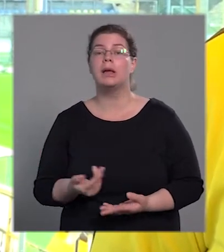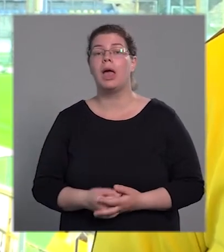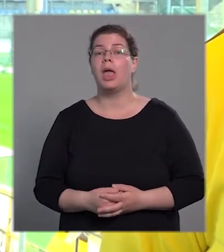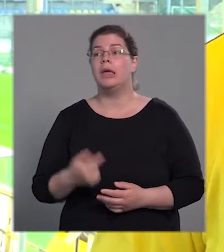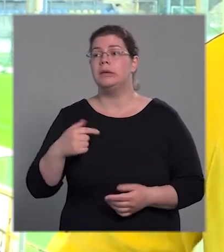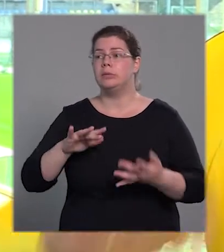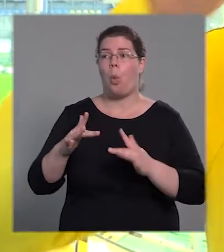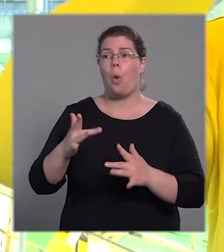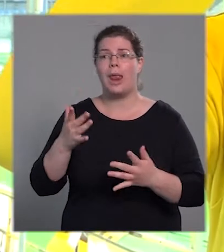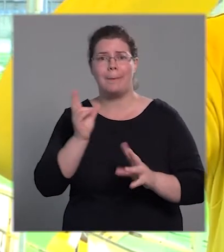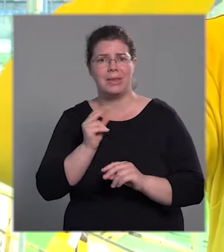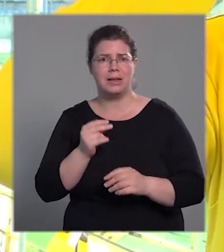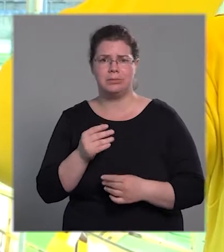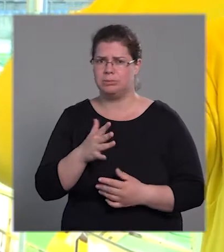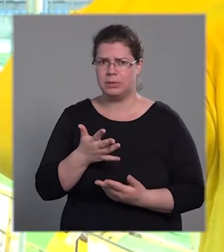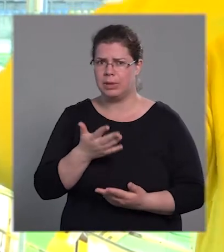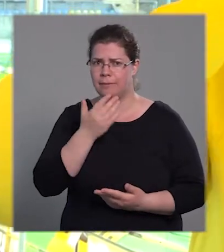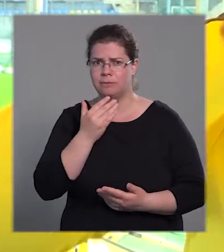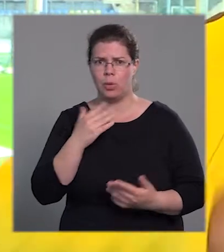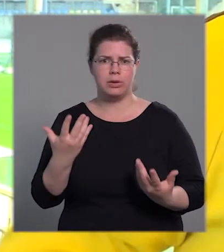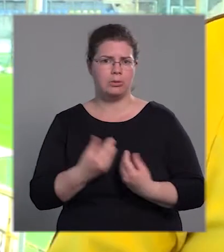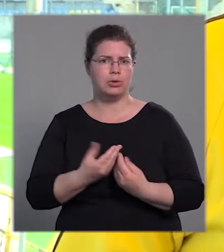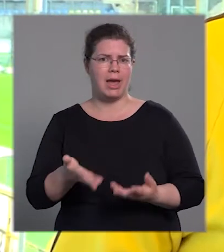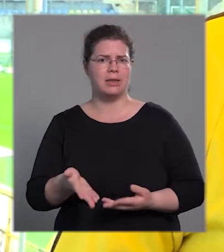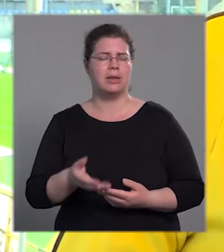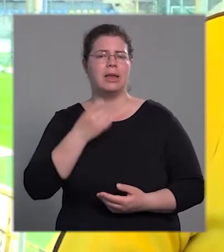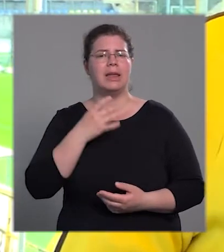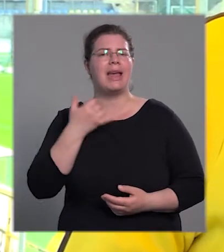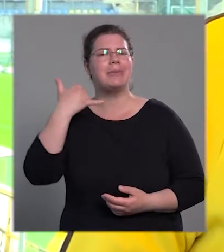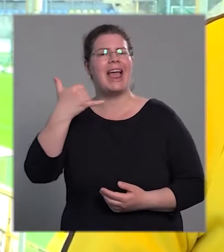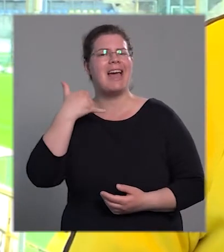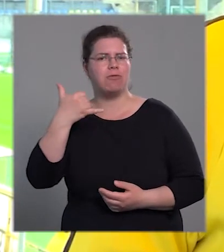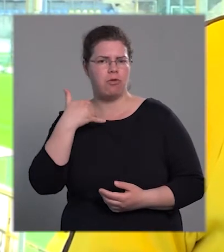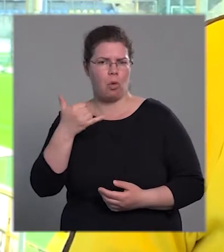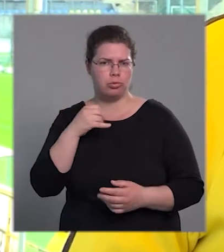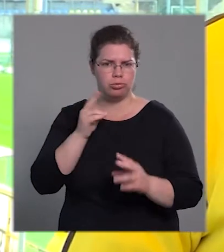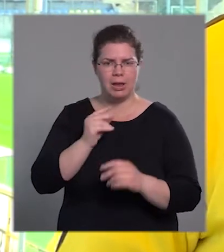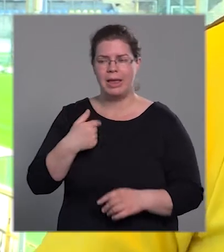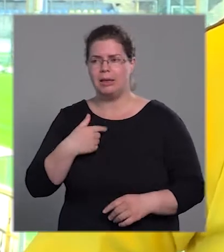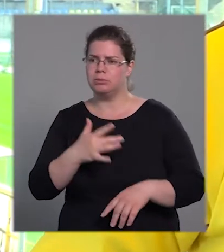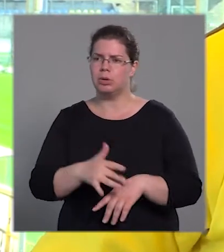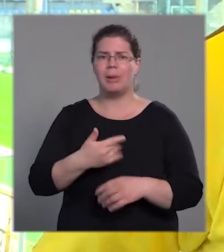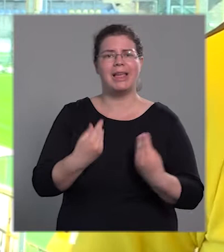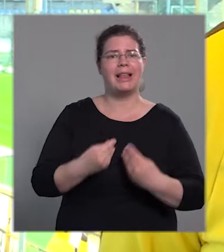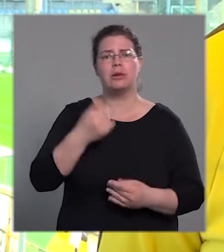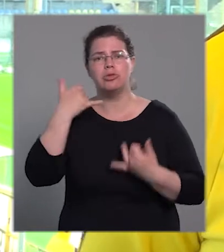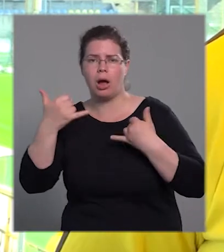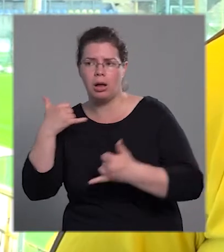ilyen online beszélgetések nem nagyok voltak együtt, hanem inkább ilyen telefonbeszélgetések voltak, tehát én próbáltam a játékosokat fölhívni,